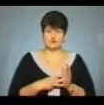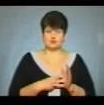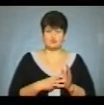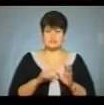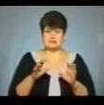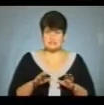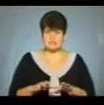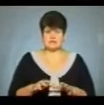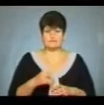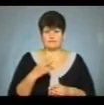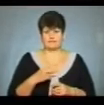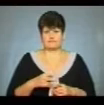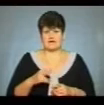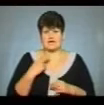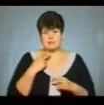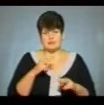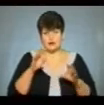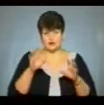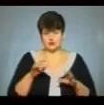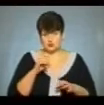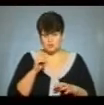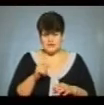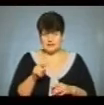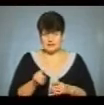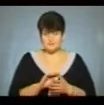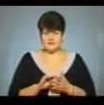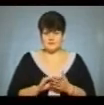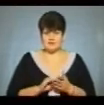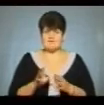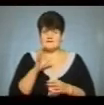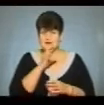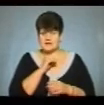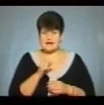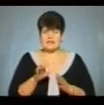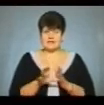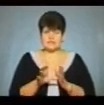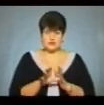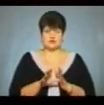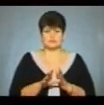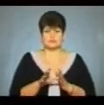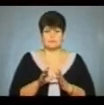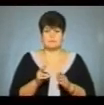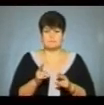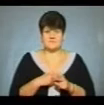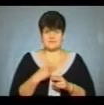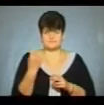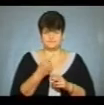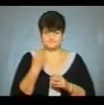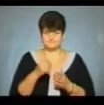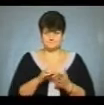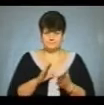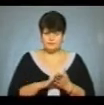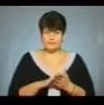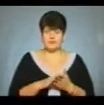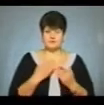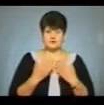позначкою 1 Кримінального кодексу України. У ній йдеться про викрадення електричної енергії без приладів обліку. Поспілкуватися з чоловіками,